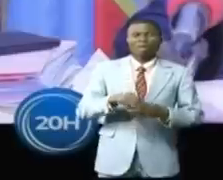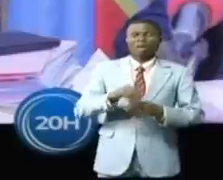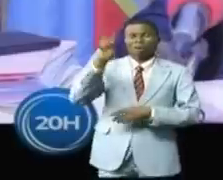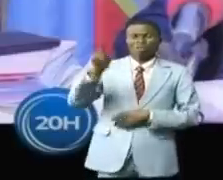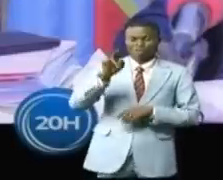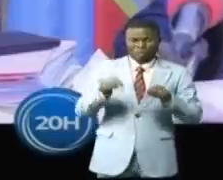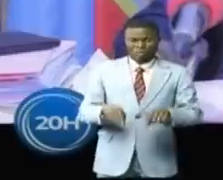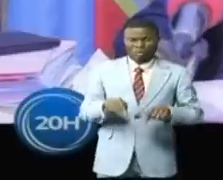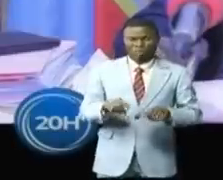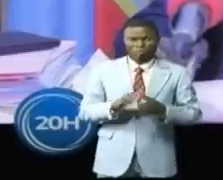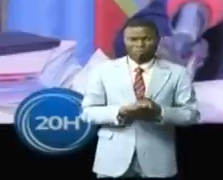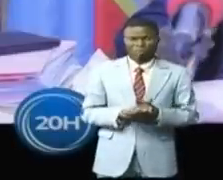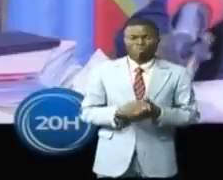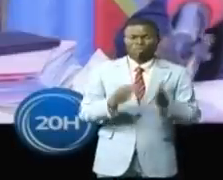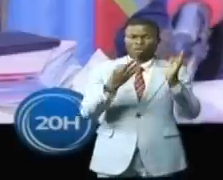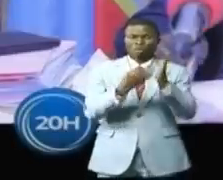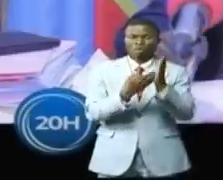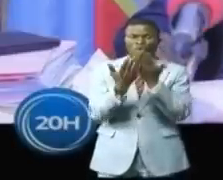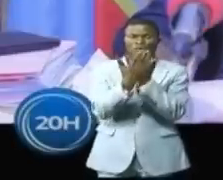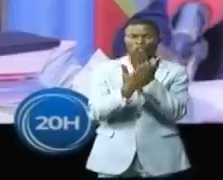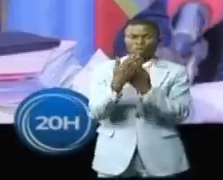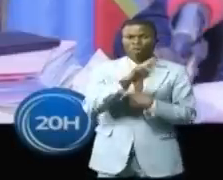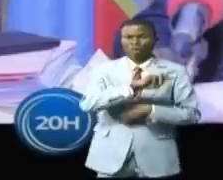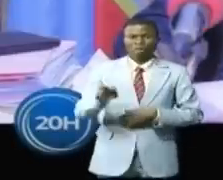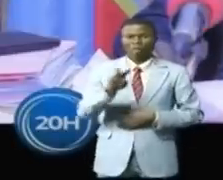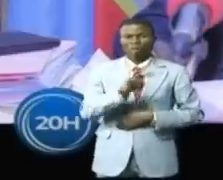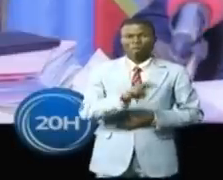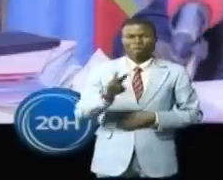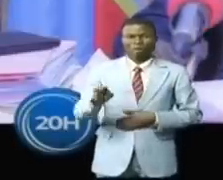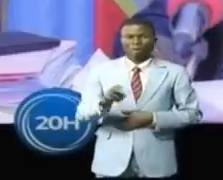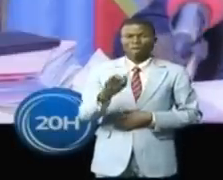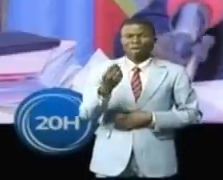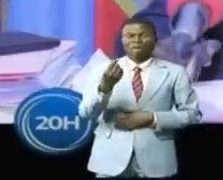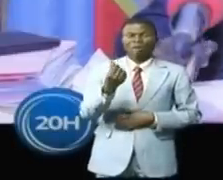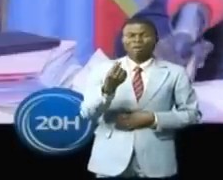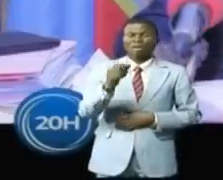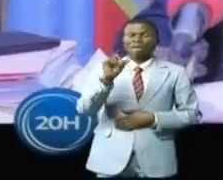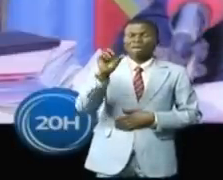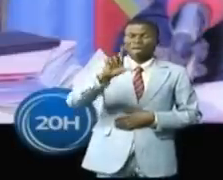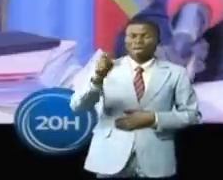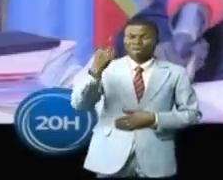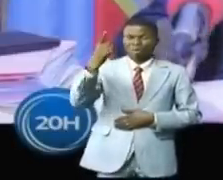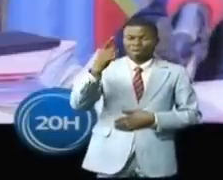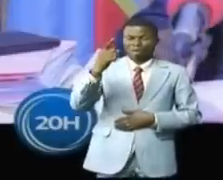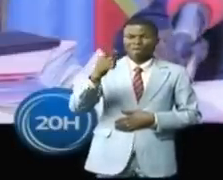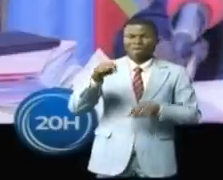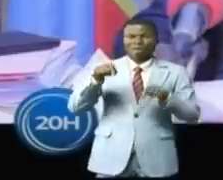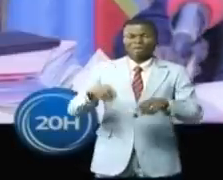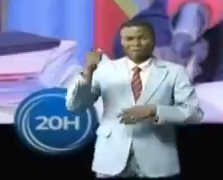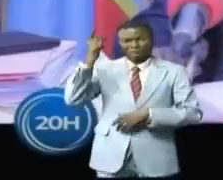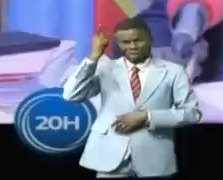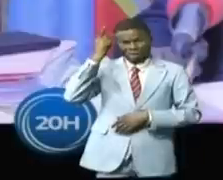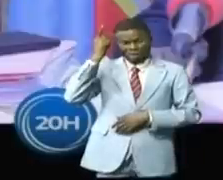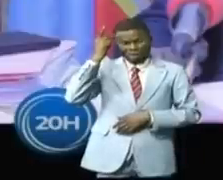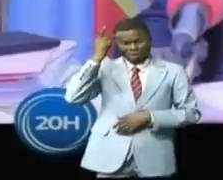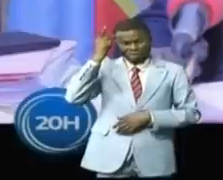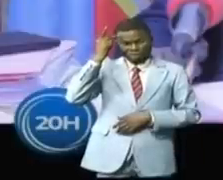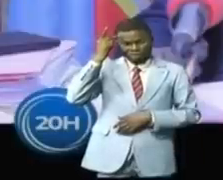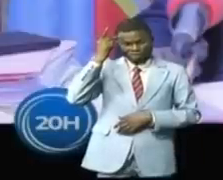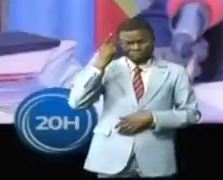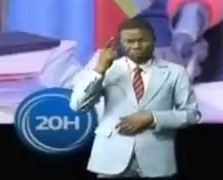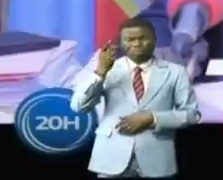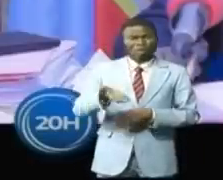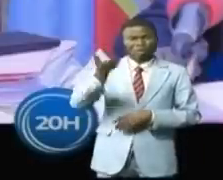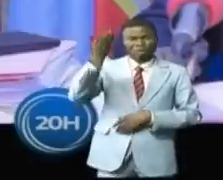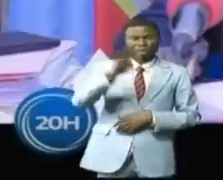vendredi 8 juillet 2022, le prix du litre d'essence à Kinshasa serait passé